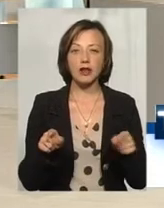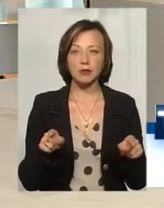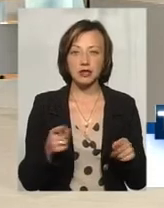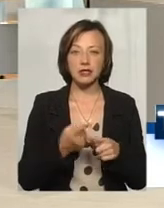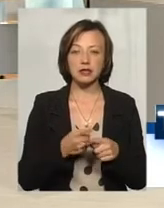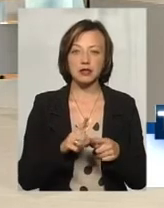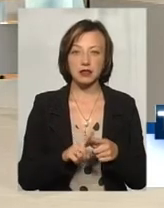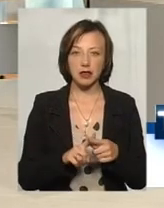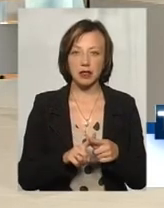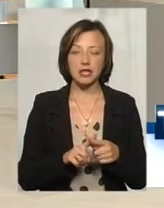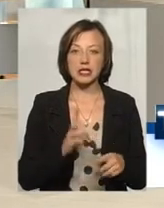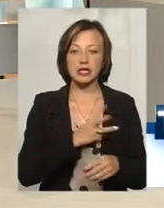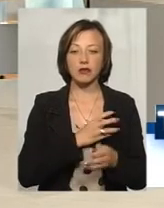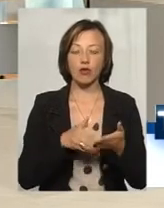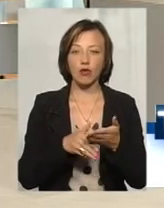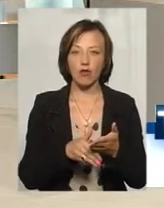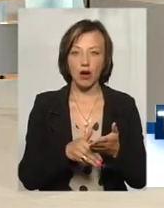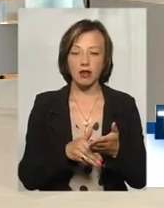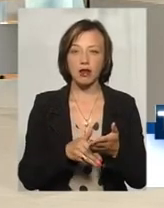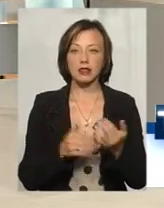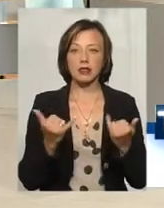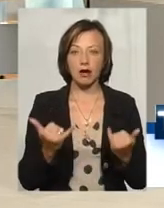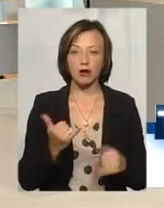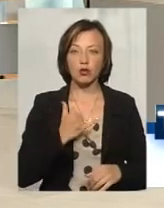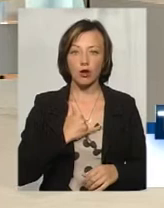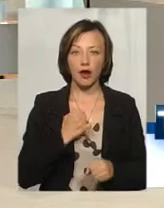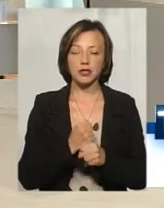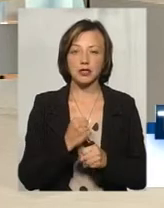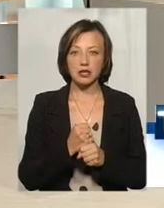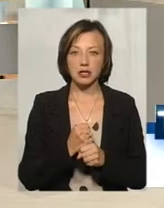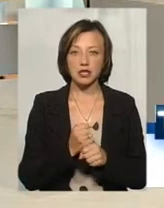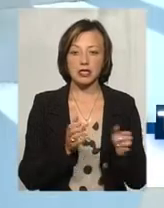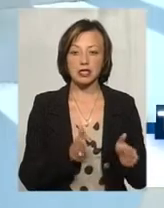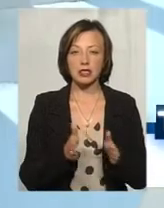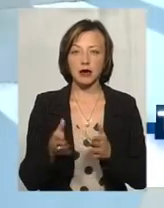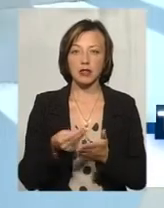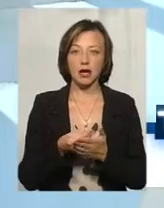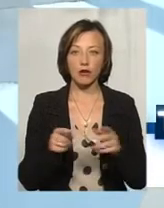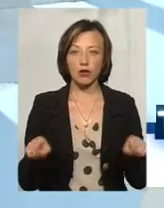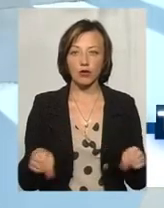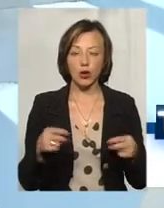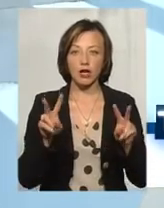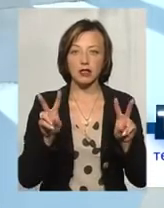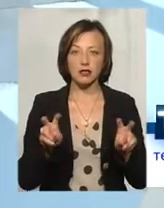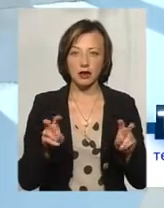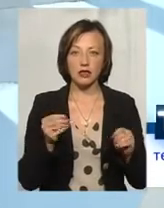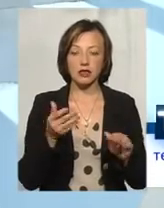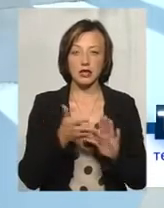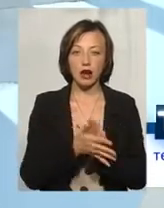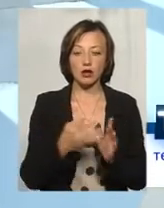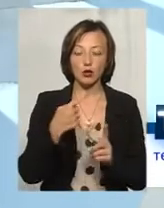відмінність – це якраз стимулювання на ефективність. Зараз у нас діє система тарифоутворення, яка називається «Затрати